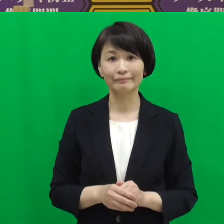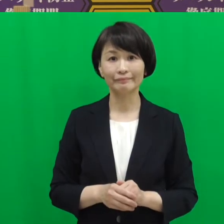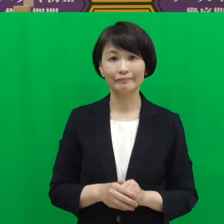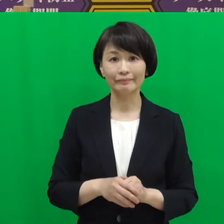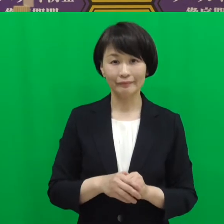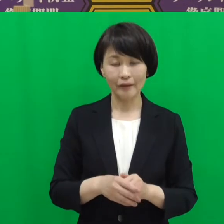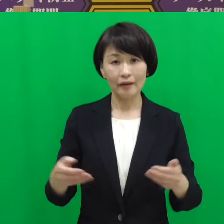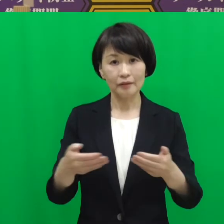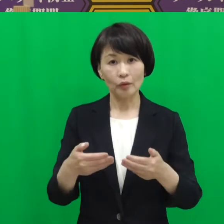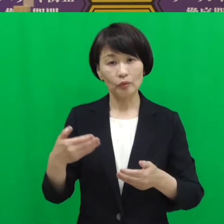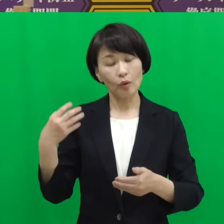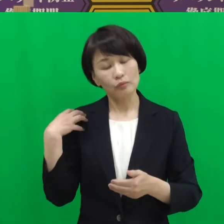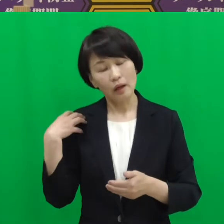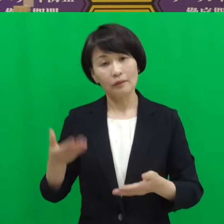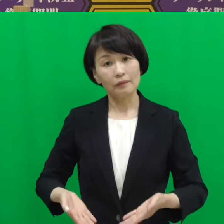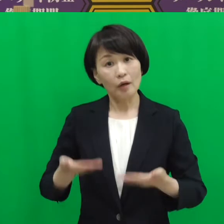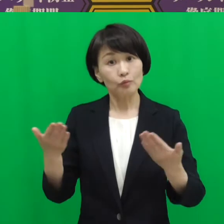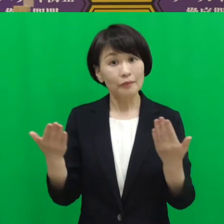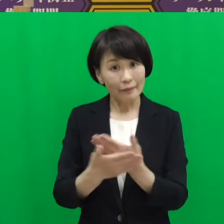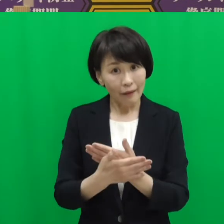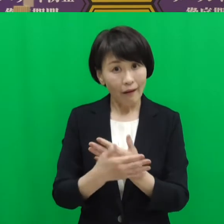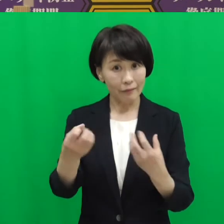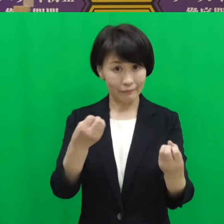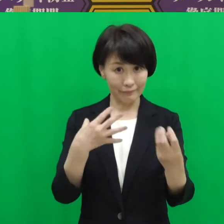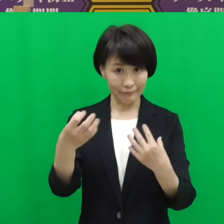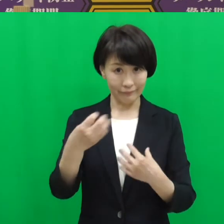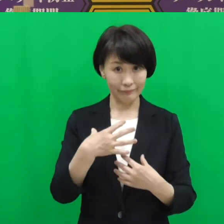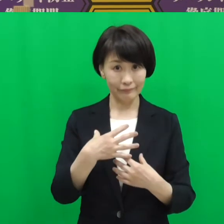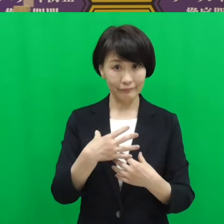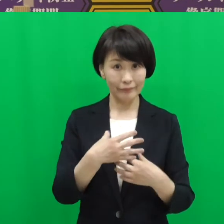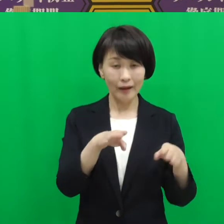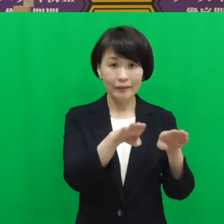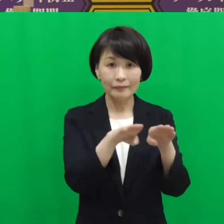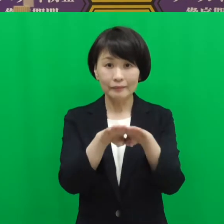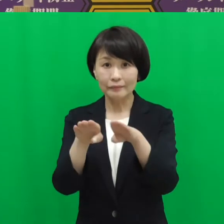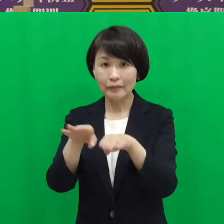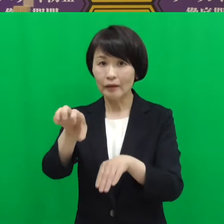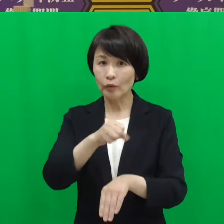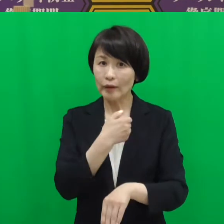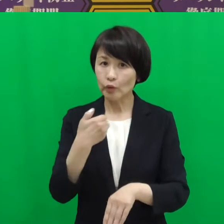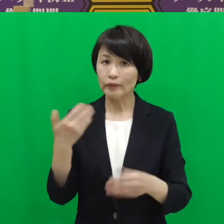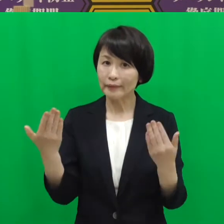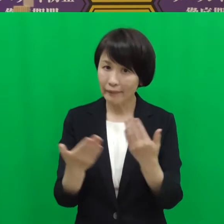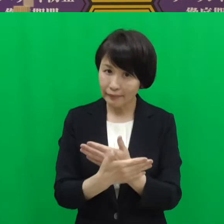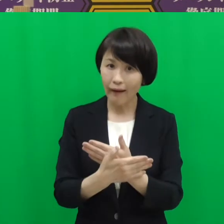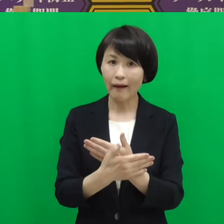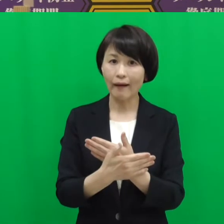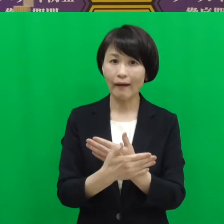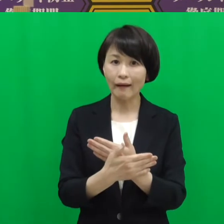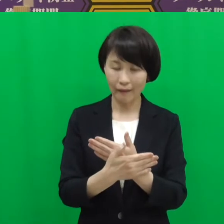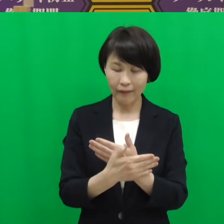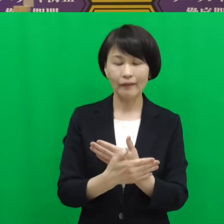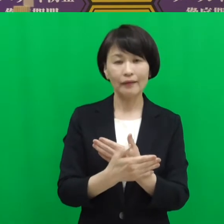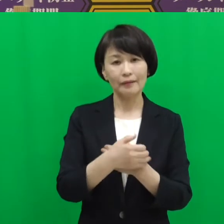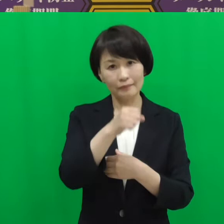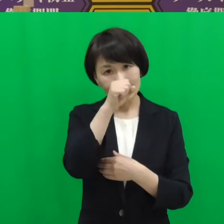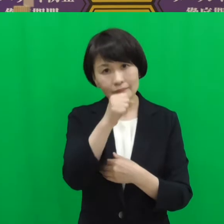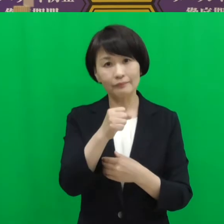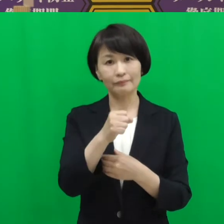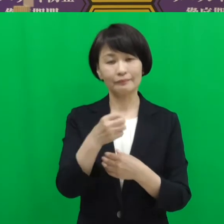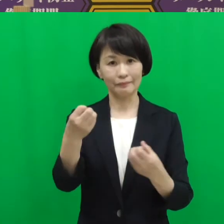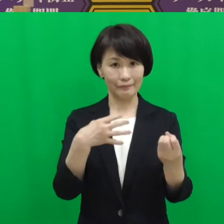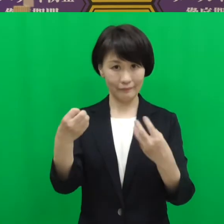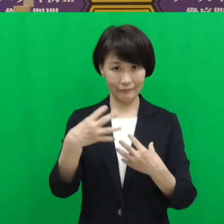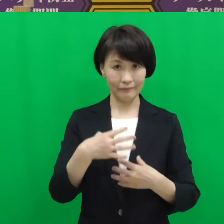担が軽くなっているということだと思いますし、続けた休みが取れるようになりましたので非常に、好評でございました。で、必ずしもこ